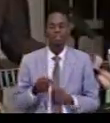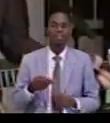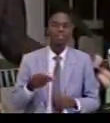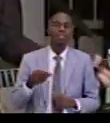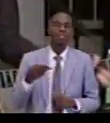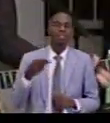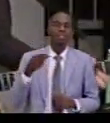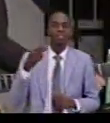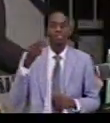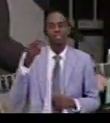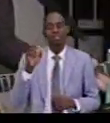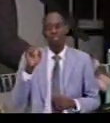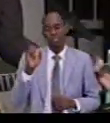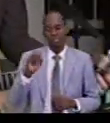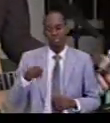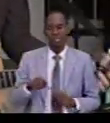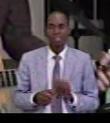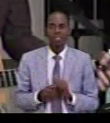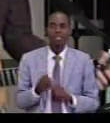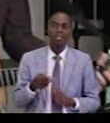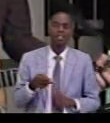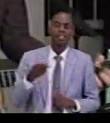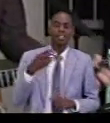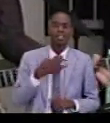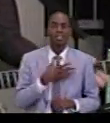haut, oui, encore plus